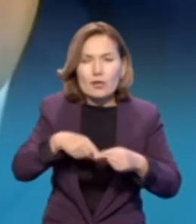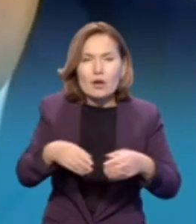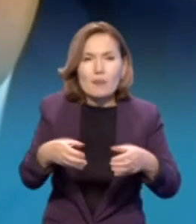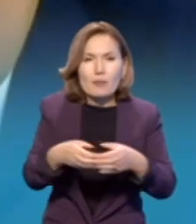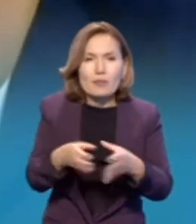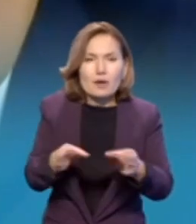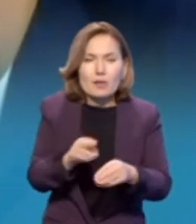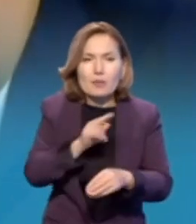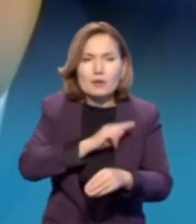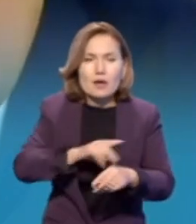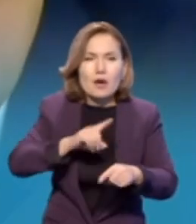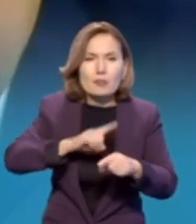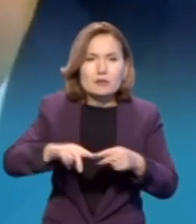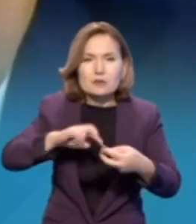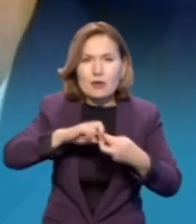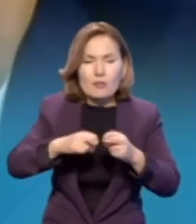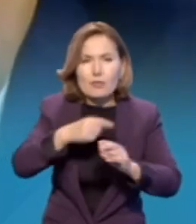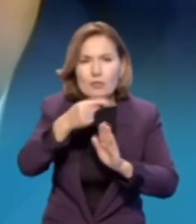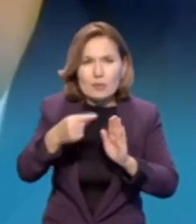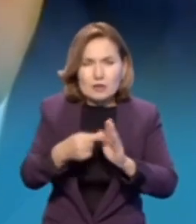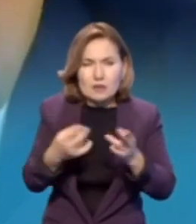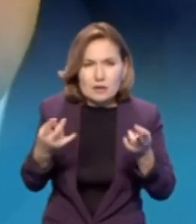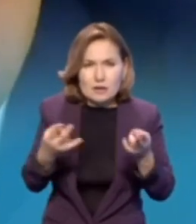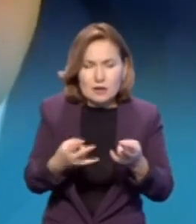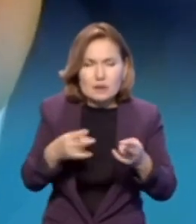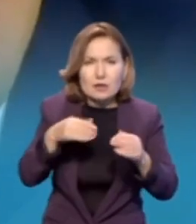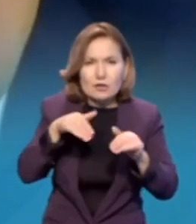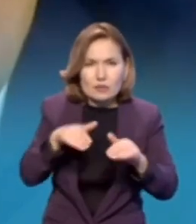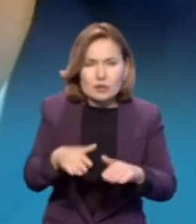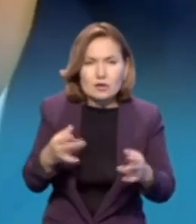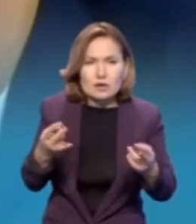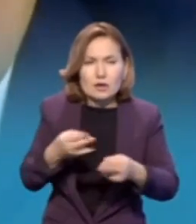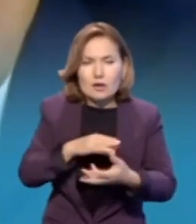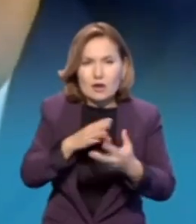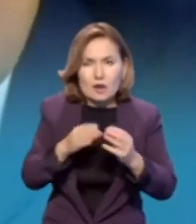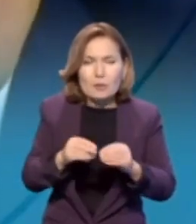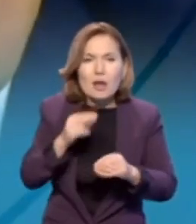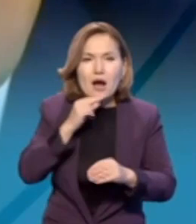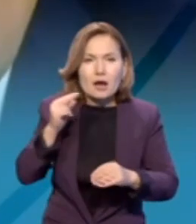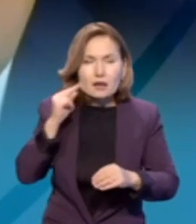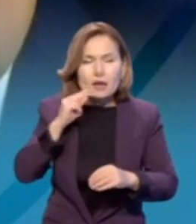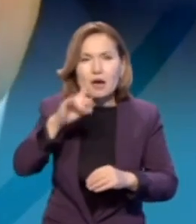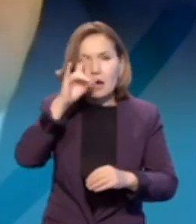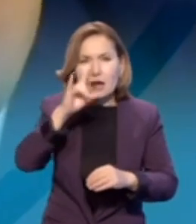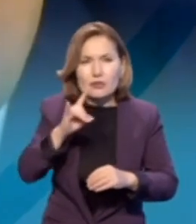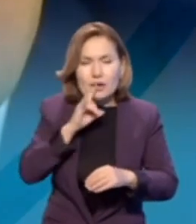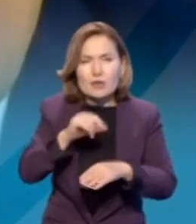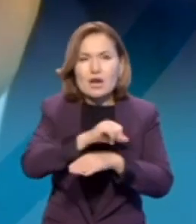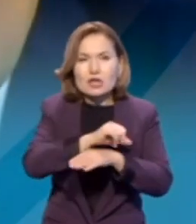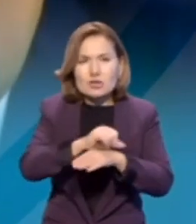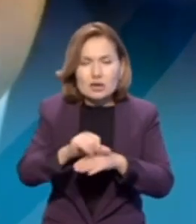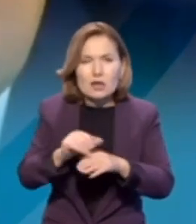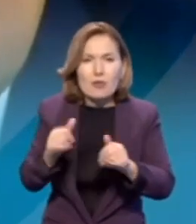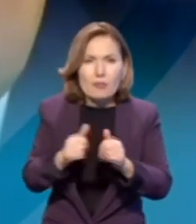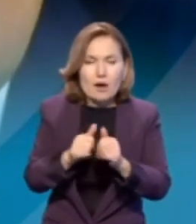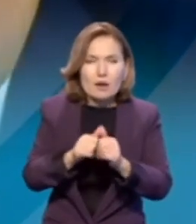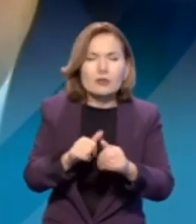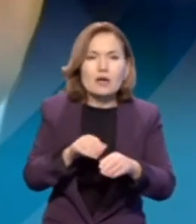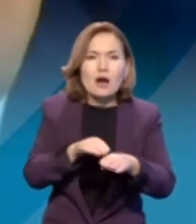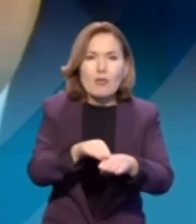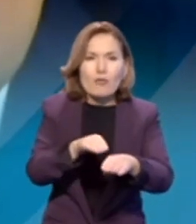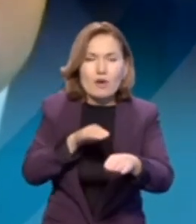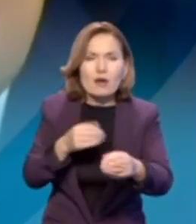бұл мәселені тез арада шешпесек, пандемия біткеннен кейін екі елдің арасындағы шекара маңында